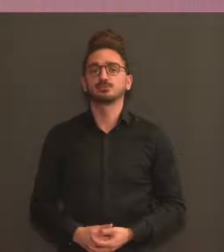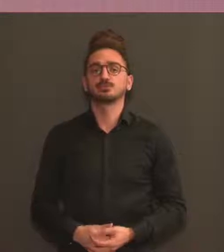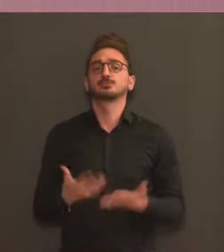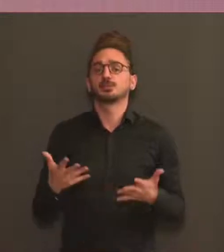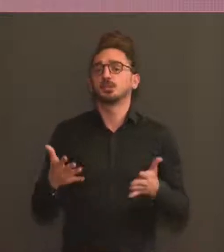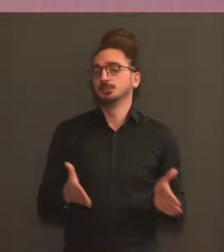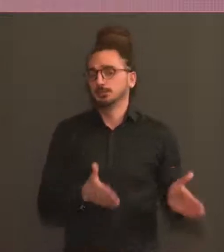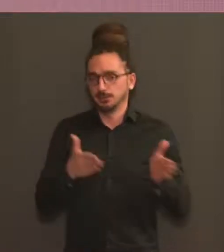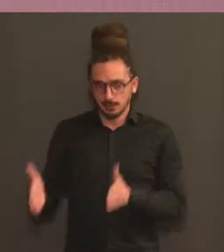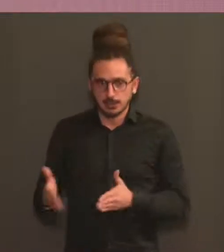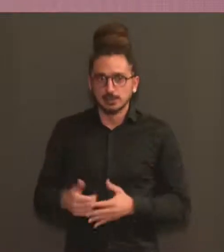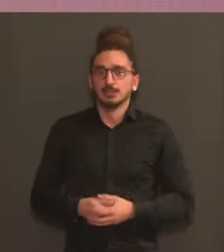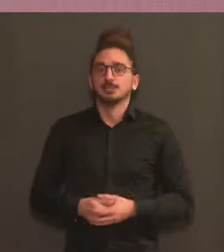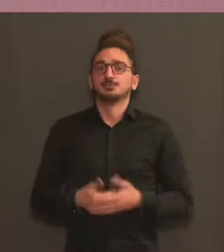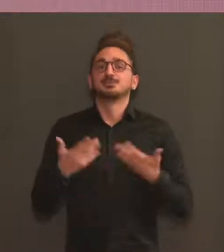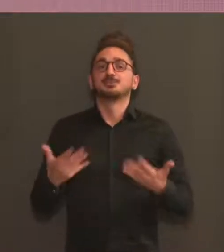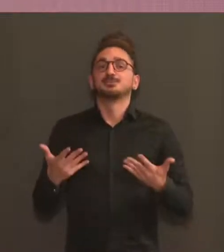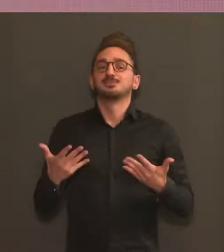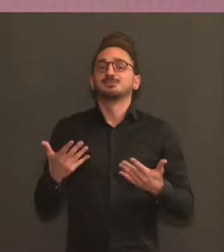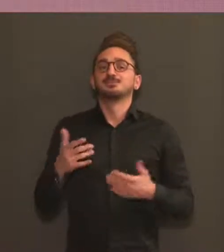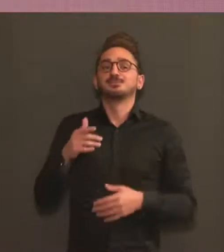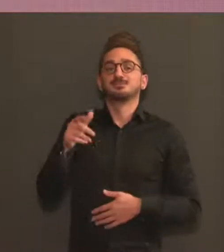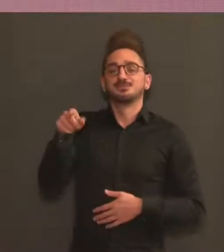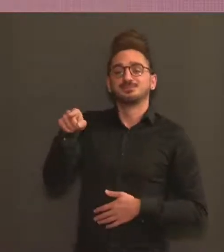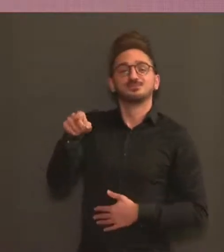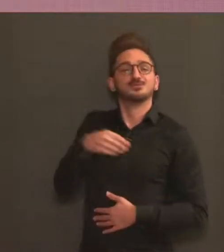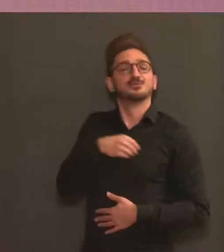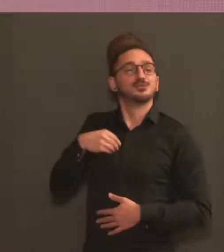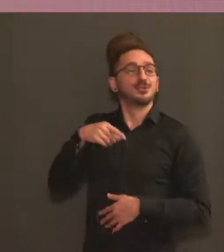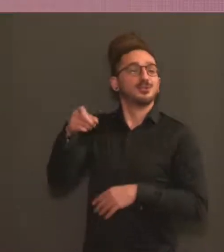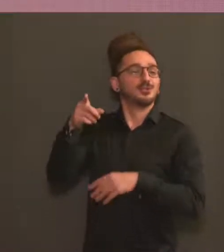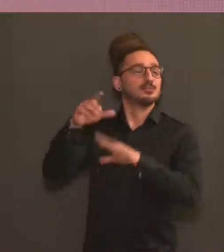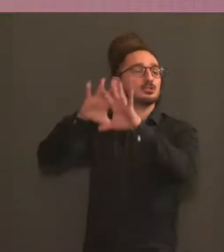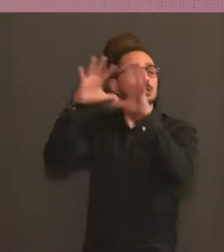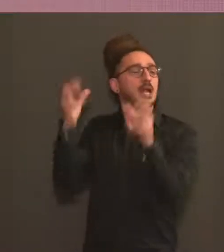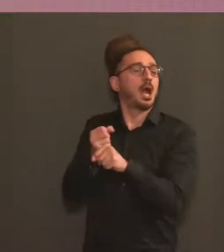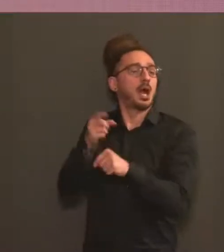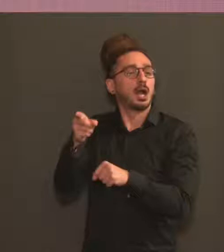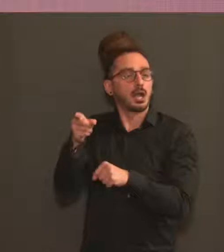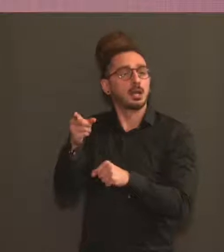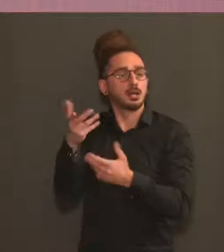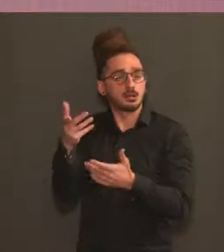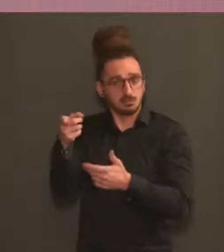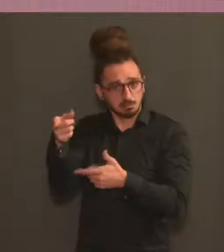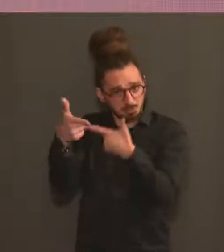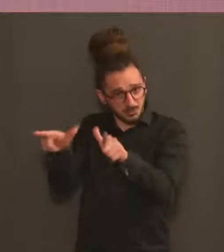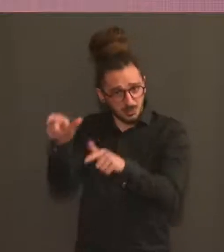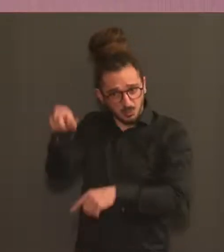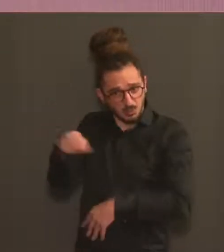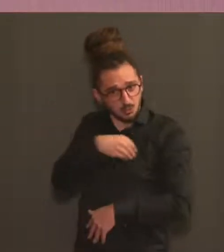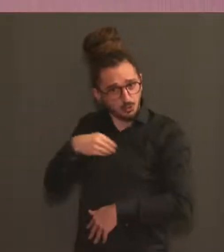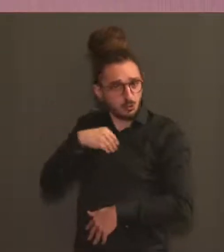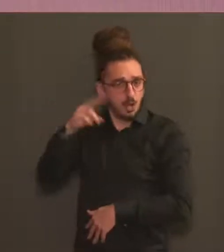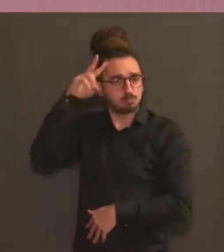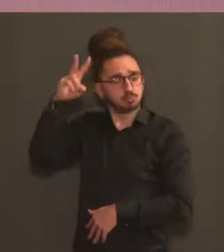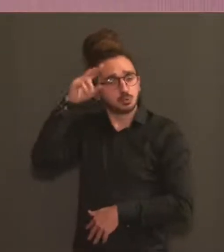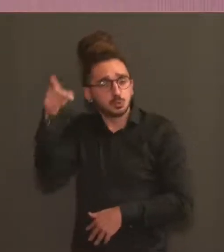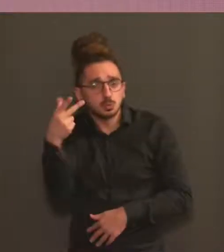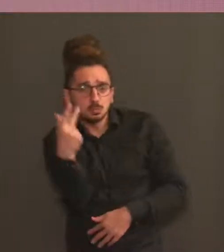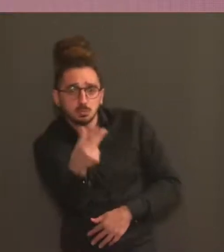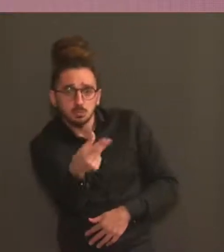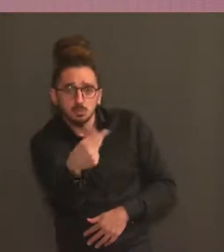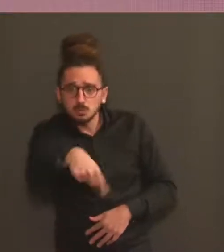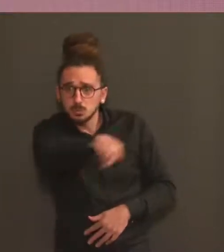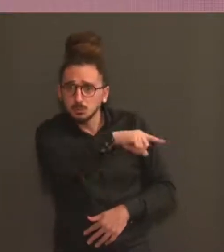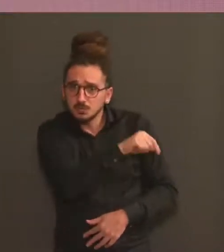leur consultation, cette option n'est malheureusement pas réaliste à ce stade.